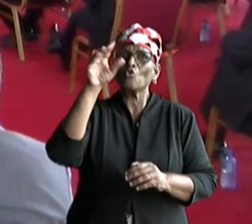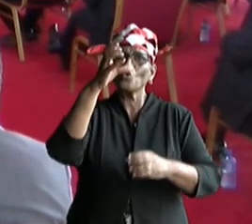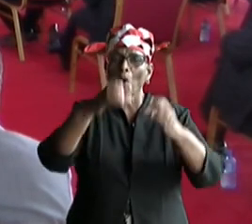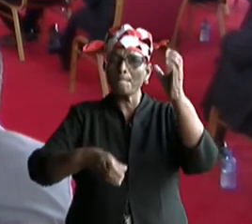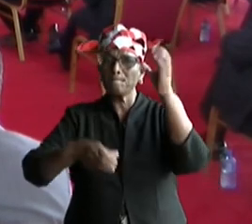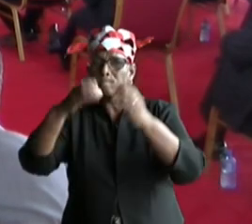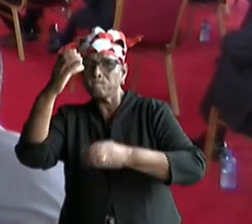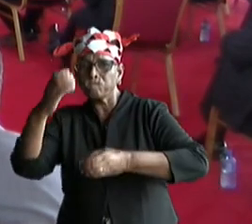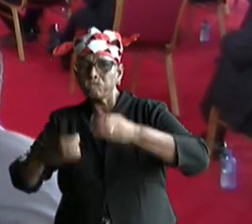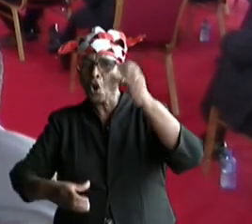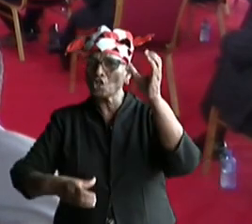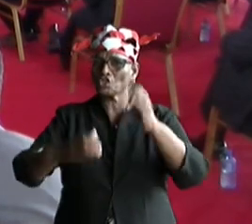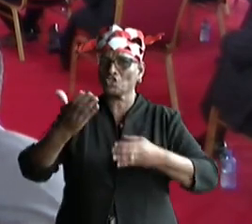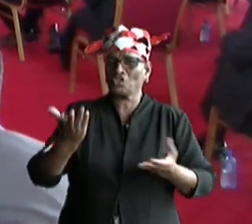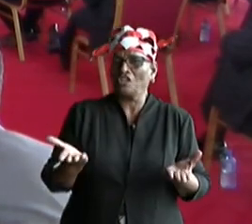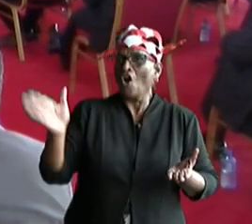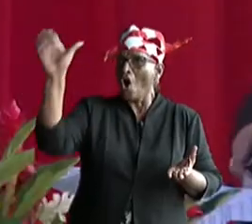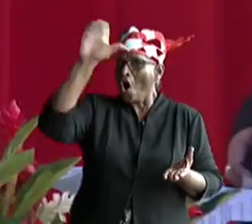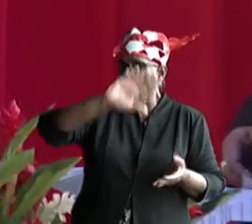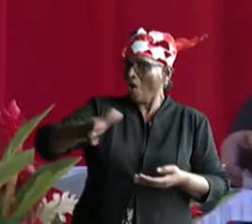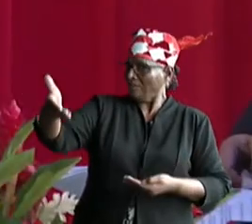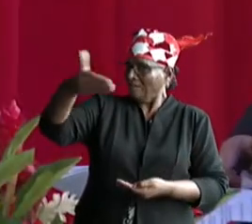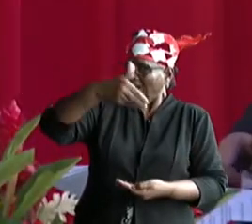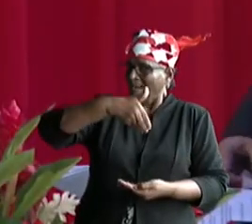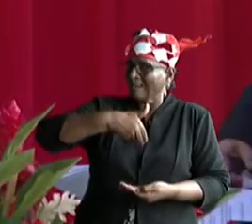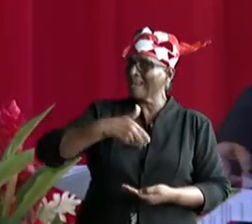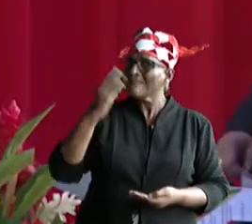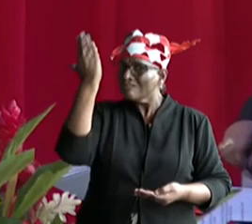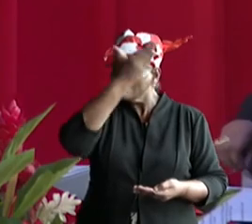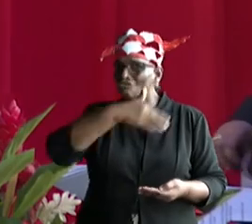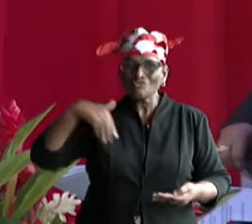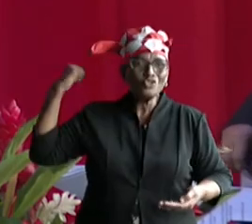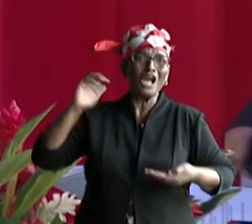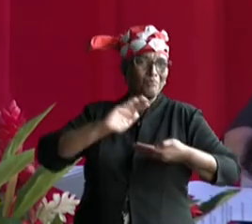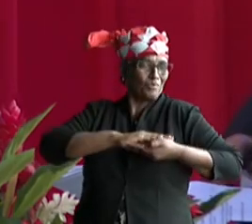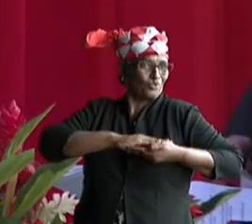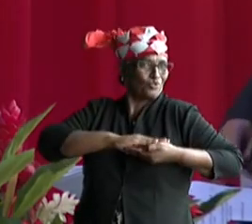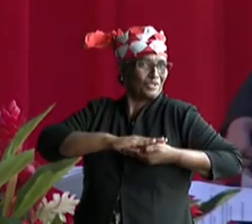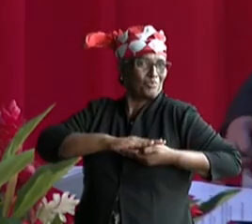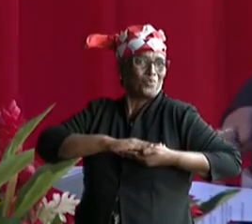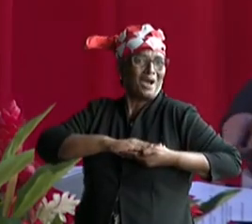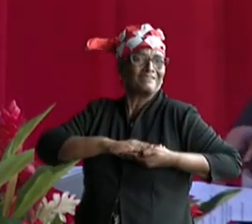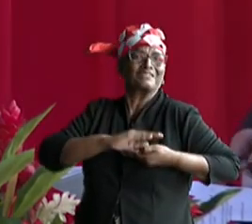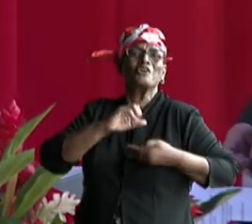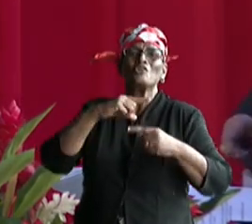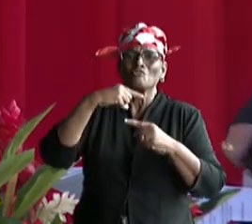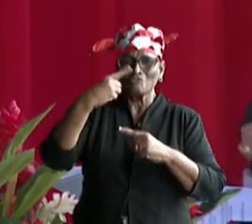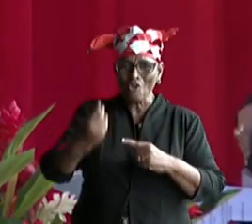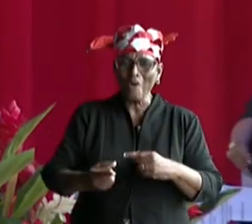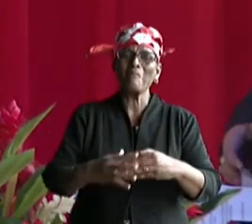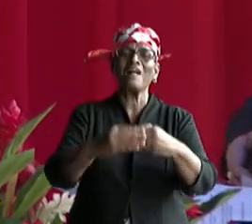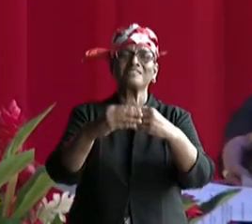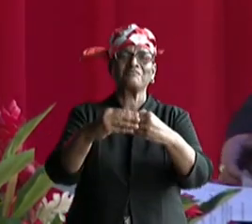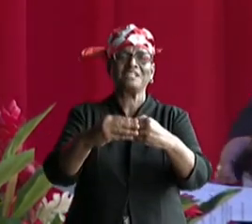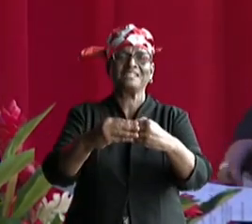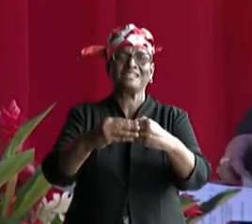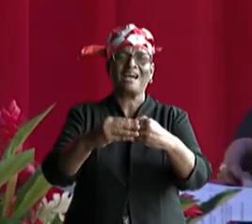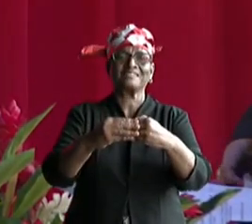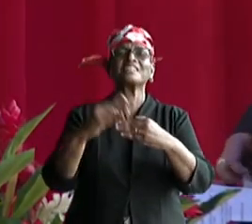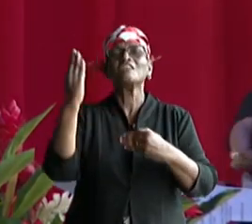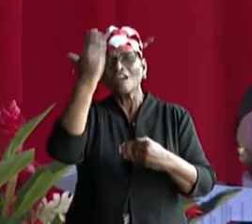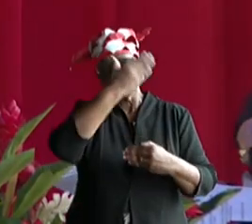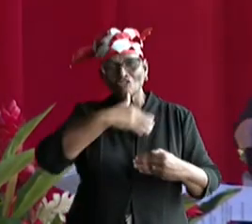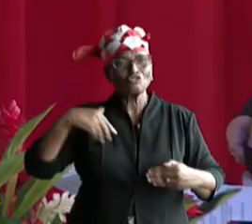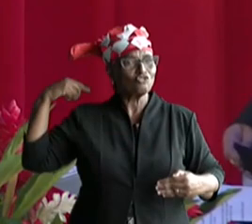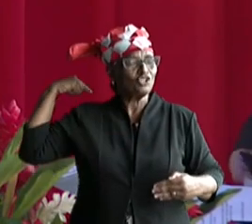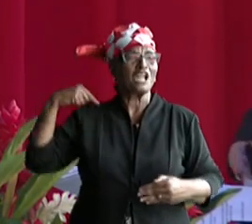bos geschonken door God, die ook gekoesterd te worden. Nogmaals de felicitatie aan de